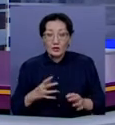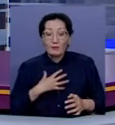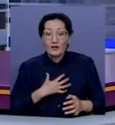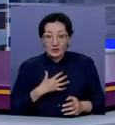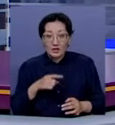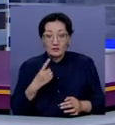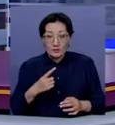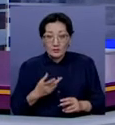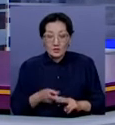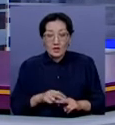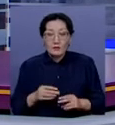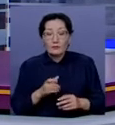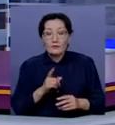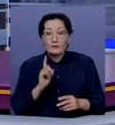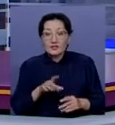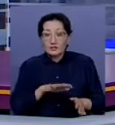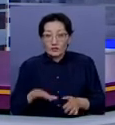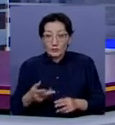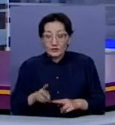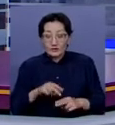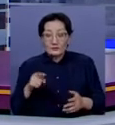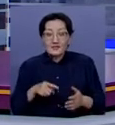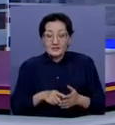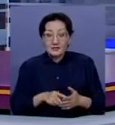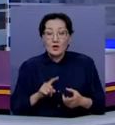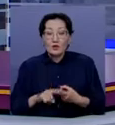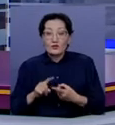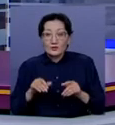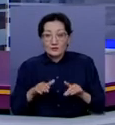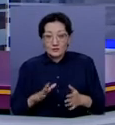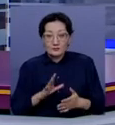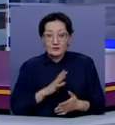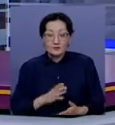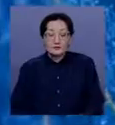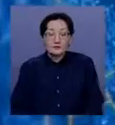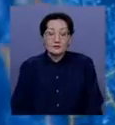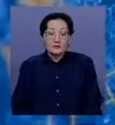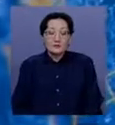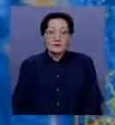алаңдаушылық білдірген еді. Араға бір жыл салмай бұл мәселе оң шешімін таба бастады.